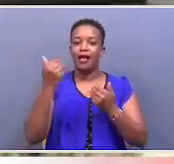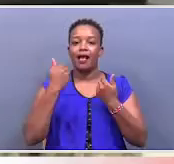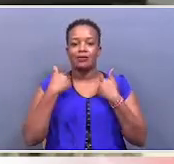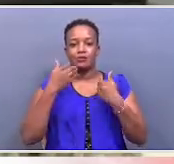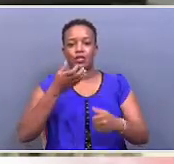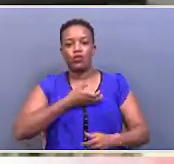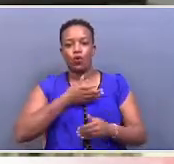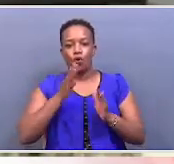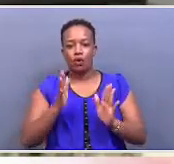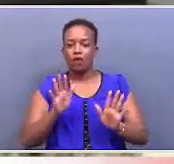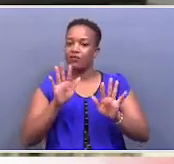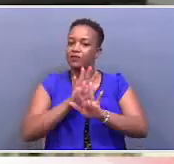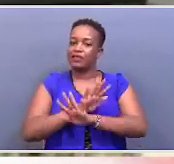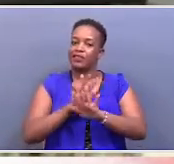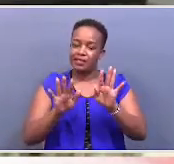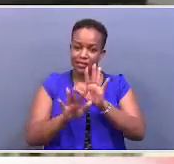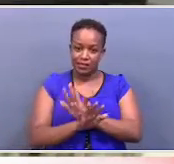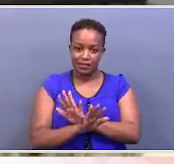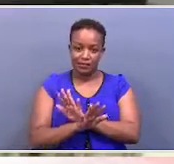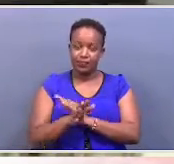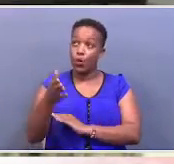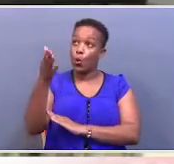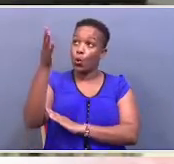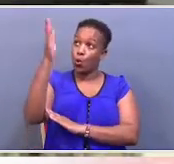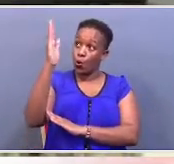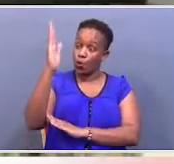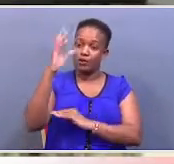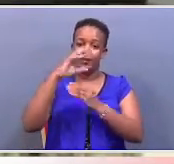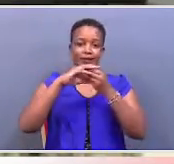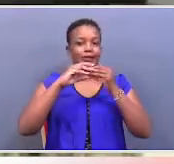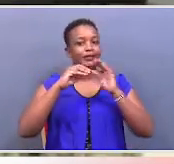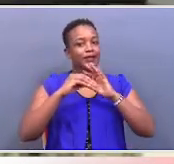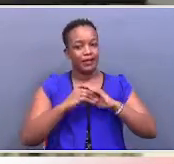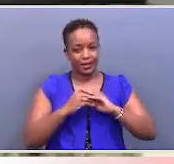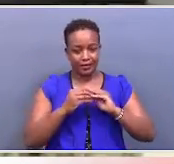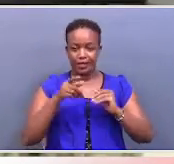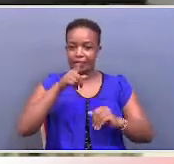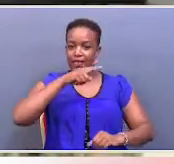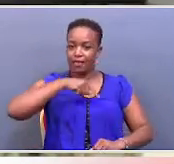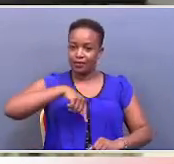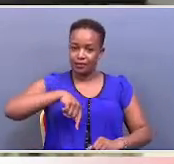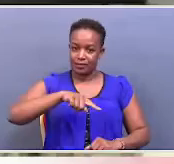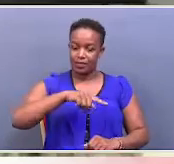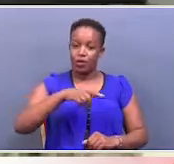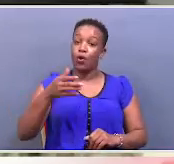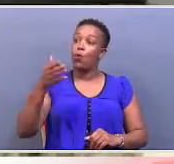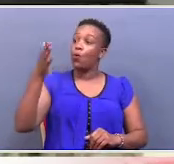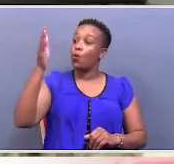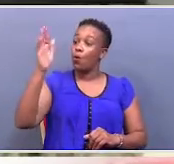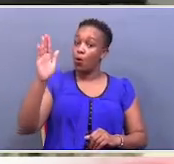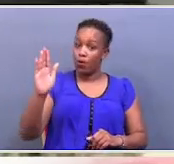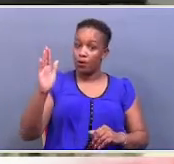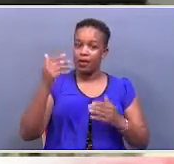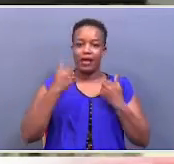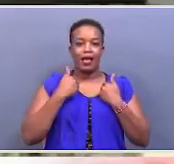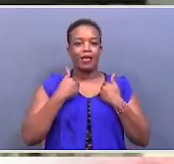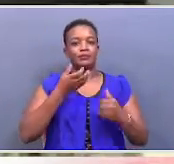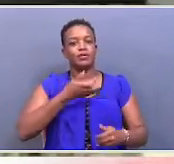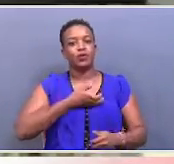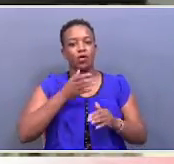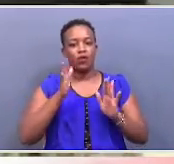kitu. Mungu ndiye mwenye niwe mtuumba. Mungu ndiye mwenye kila